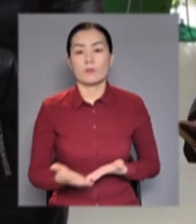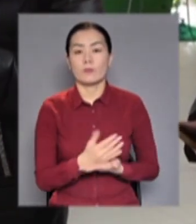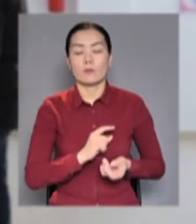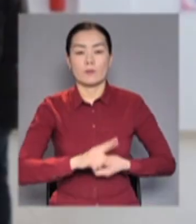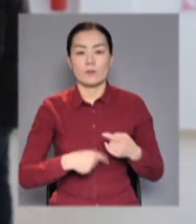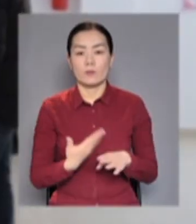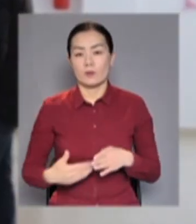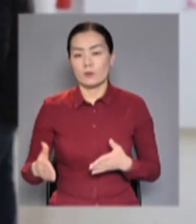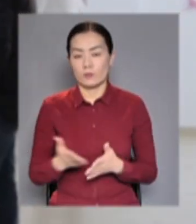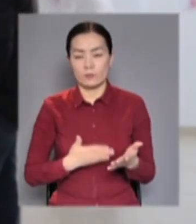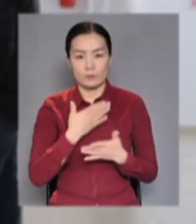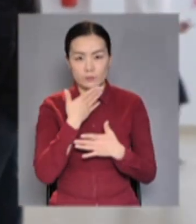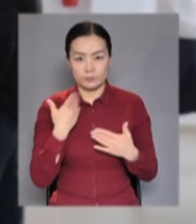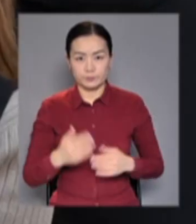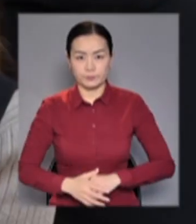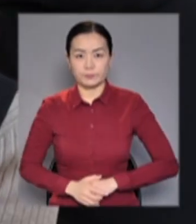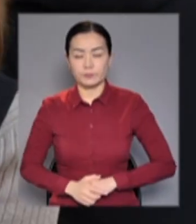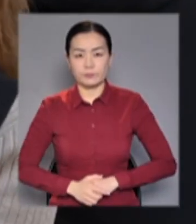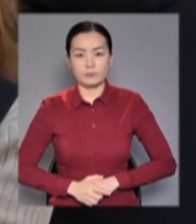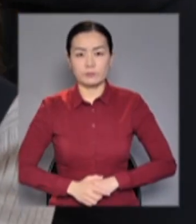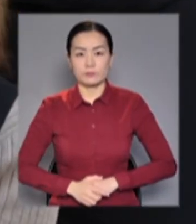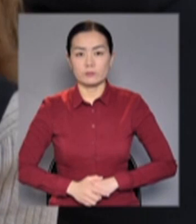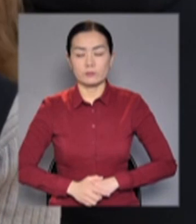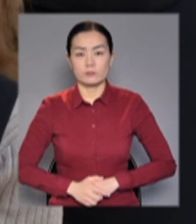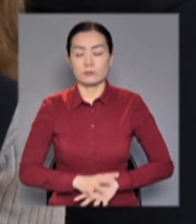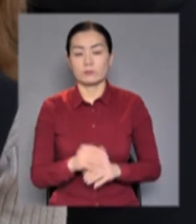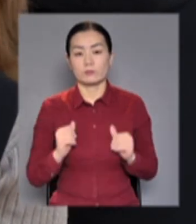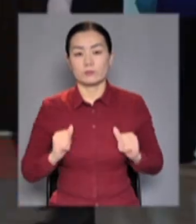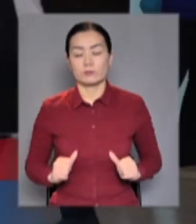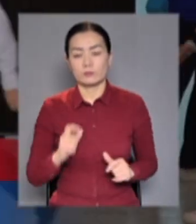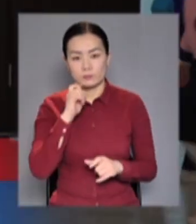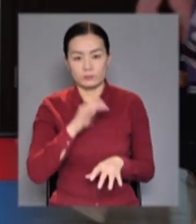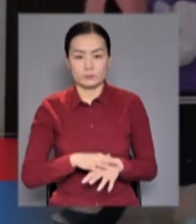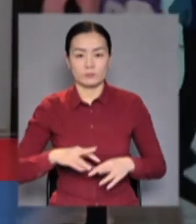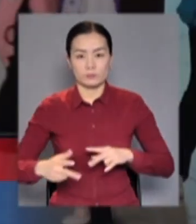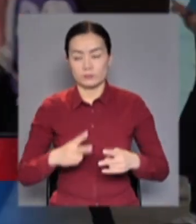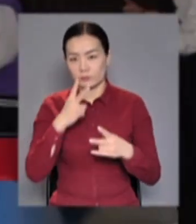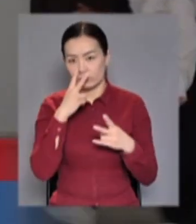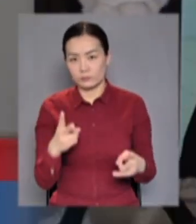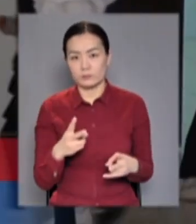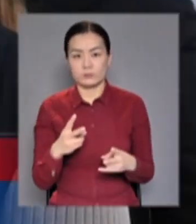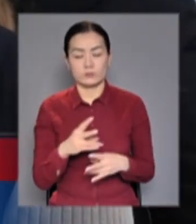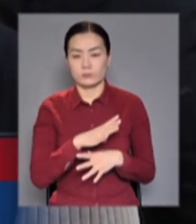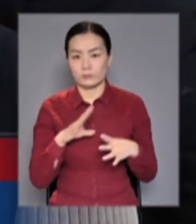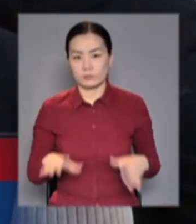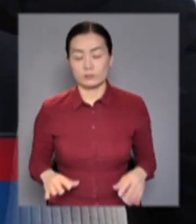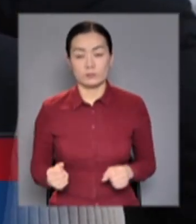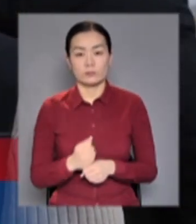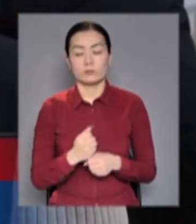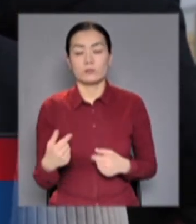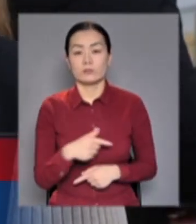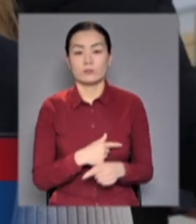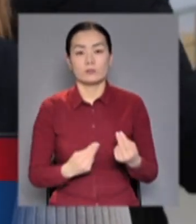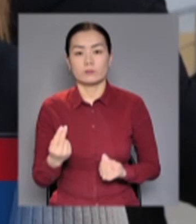деген мүлдем жоқ дейді педагог. Бәрі тыныш болды, бәрі аяқ киімдерін ауыстырып жатыр. Мен көрген жоқпын, мен байқамай қалдым. Енді балдардың